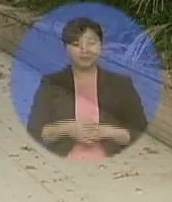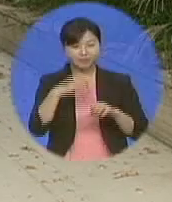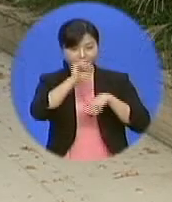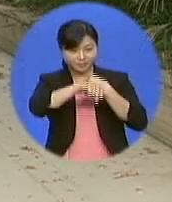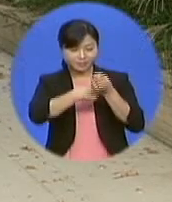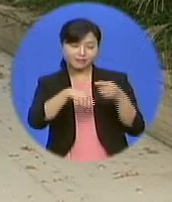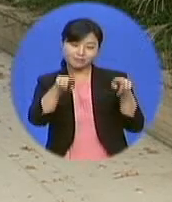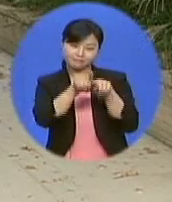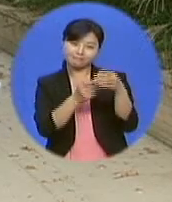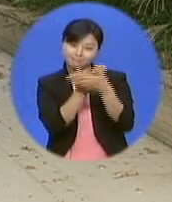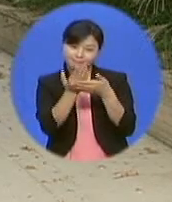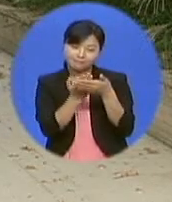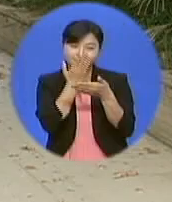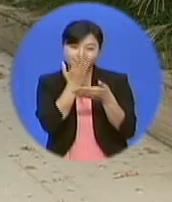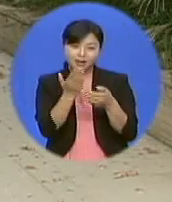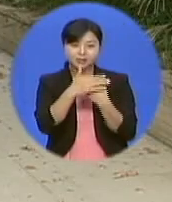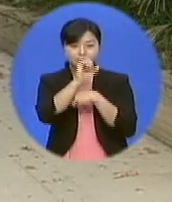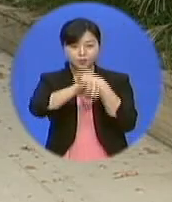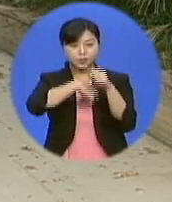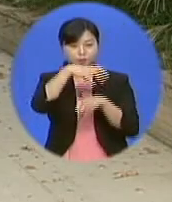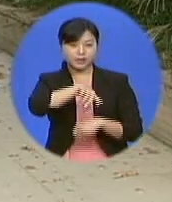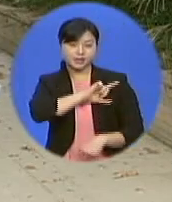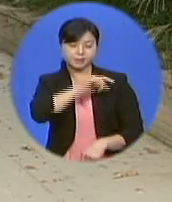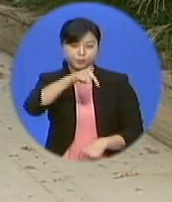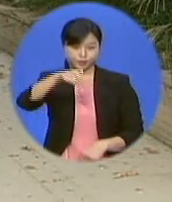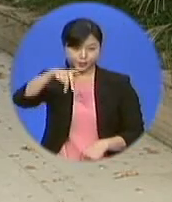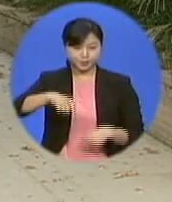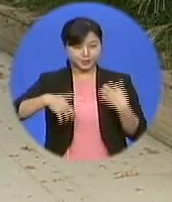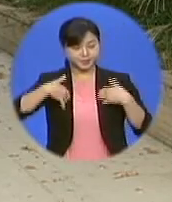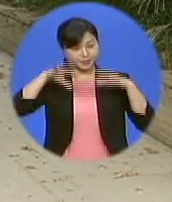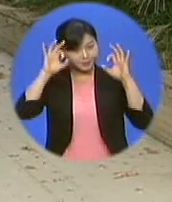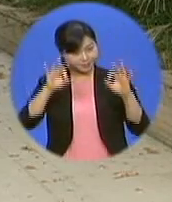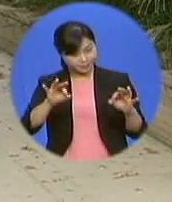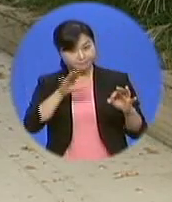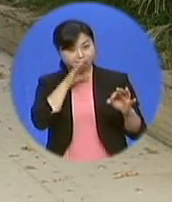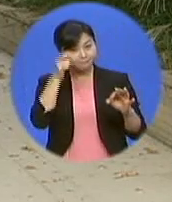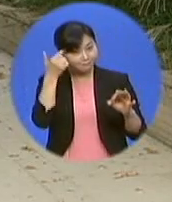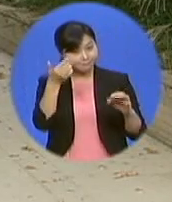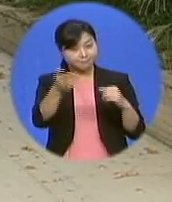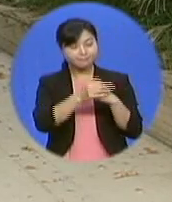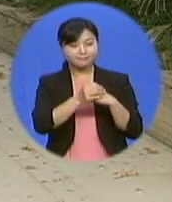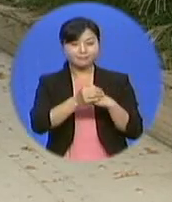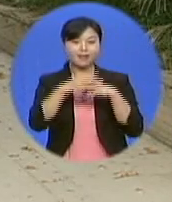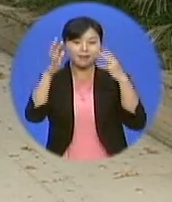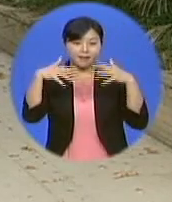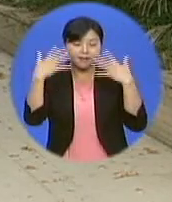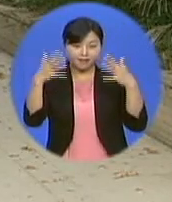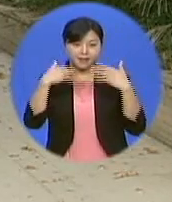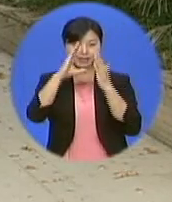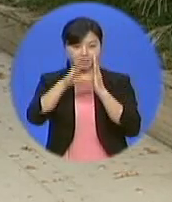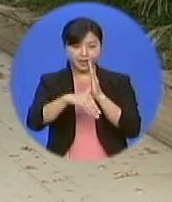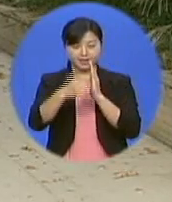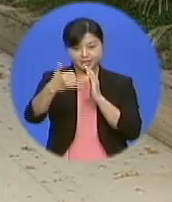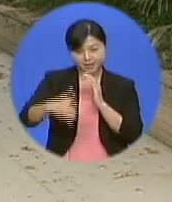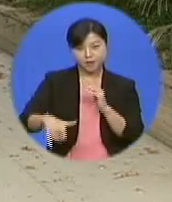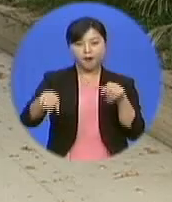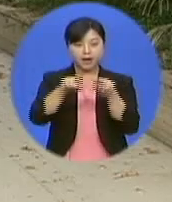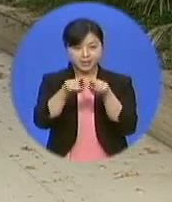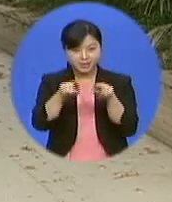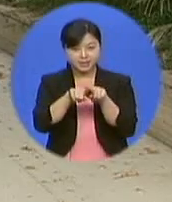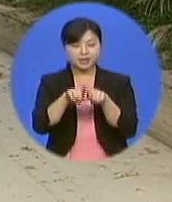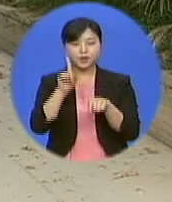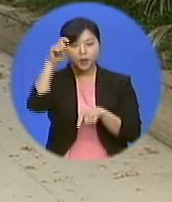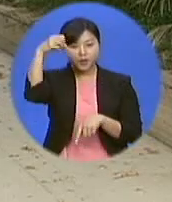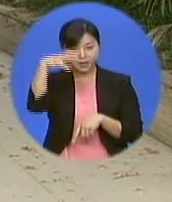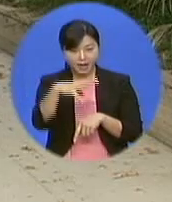동물들과 교감할 수 있는 테마동물원 주주, 어떻게 재밌게 보셨나요? 화창한 가을 날씨에 우리 아이들과 함께